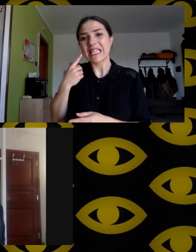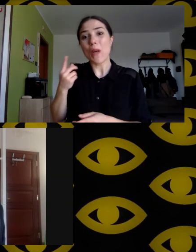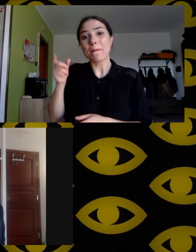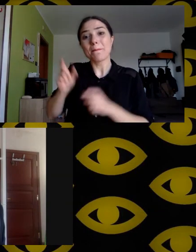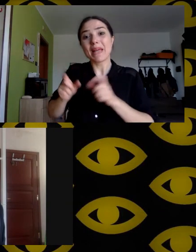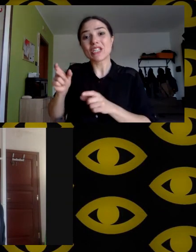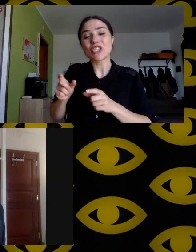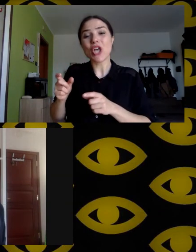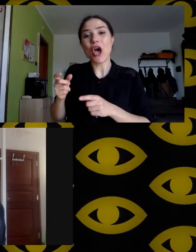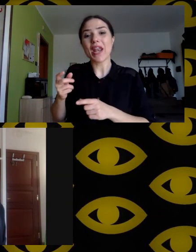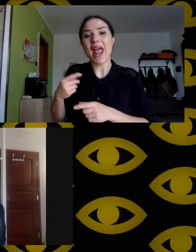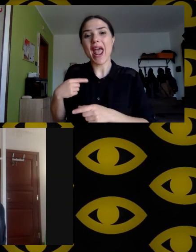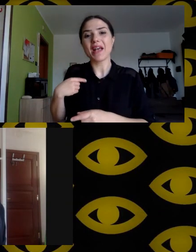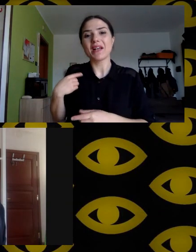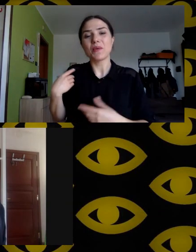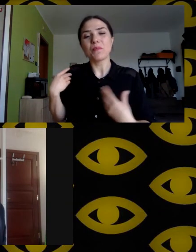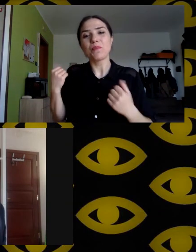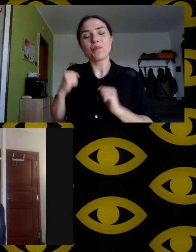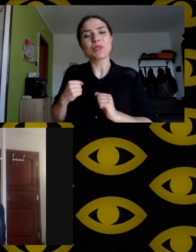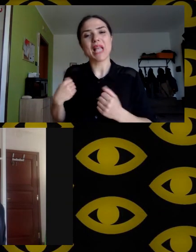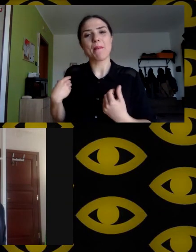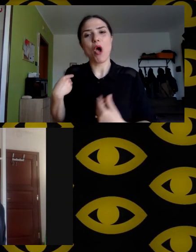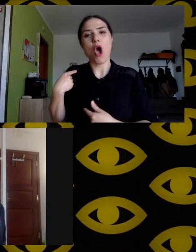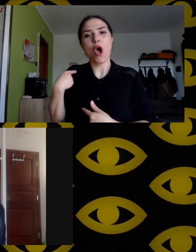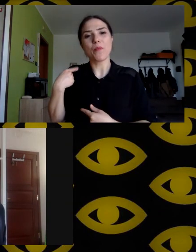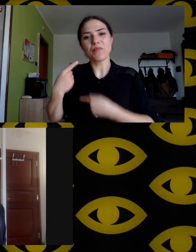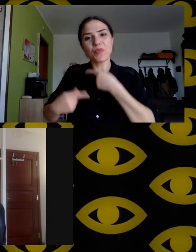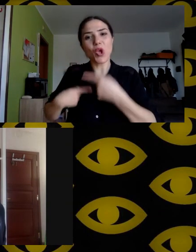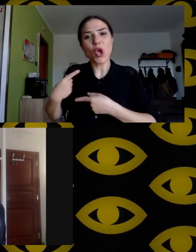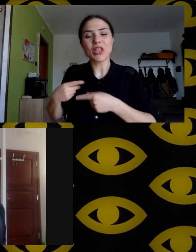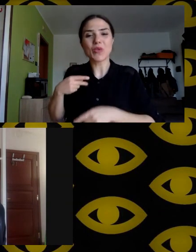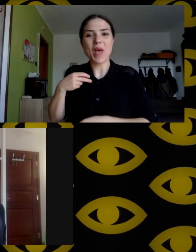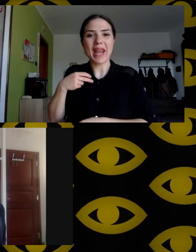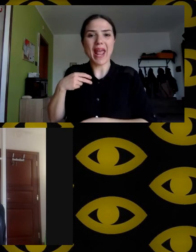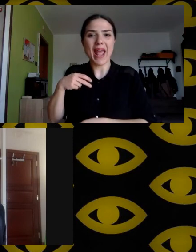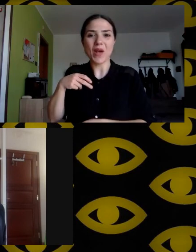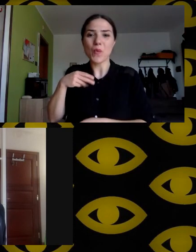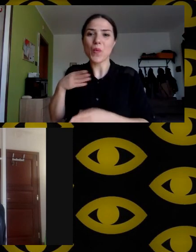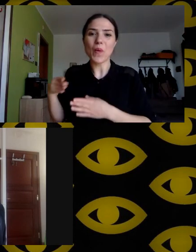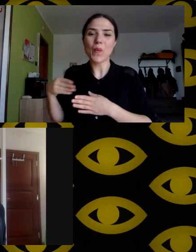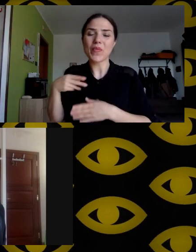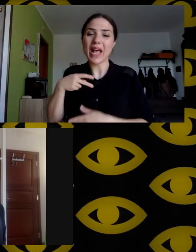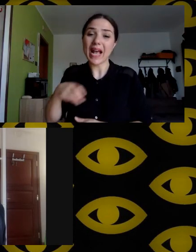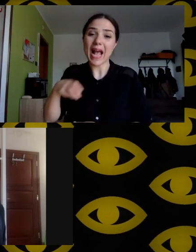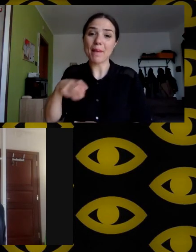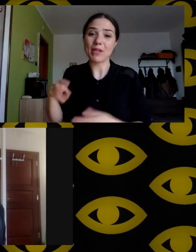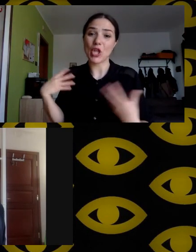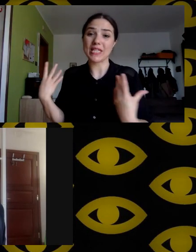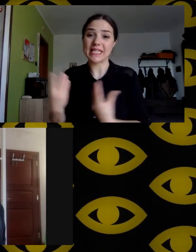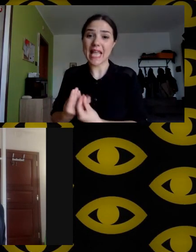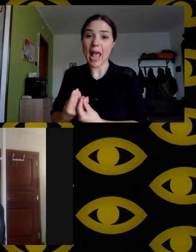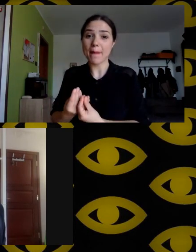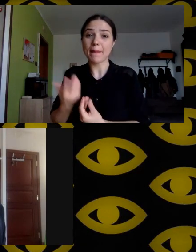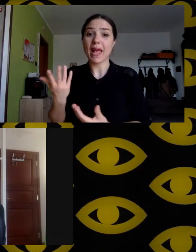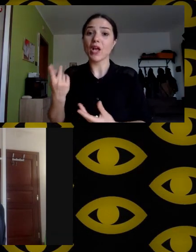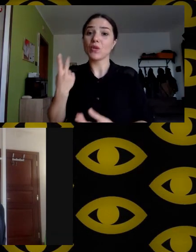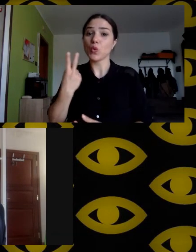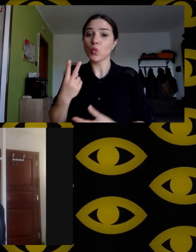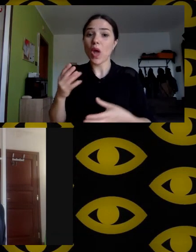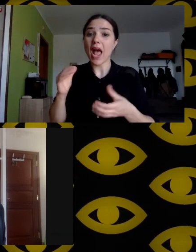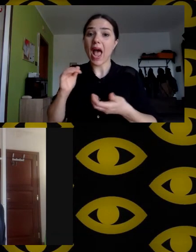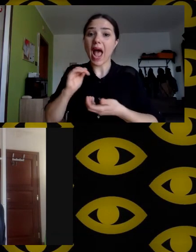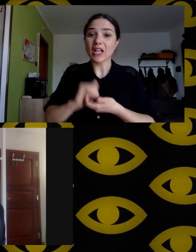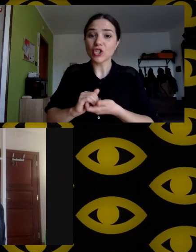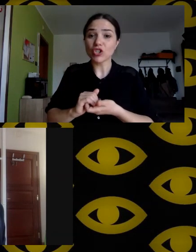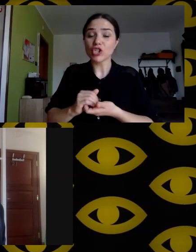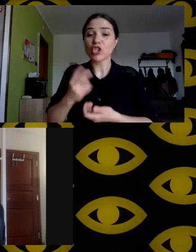solo quello a cui ti abbiamo già invitato tra le montagne dell'Italia, ma anche quello che due associazioni, due persone o